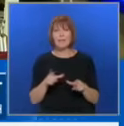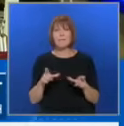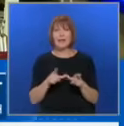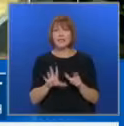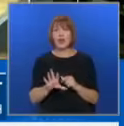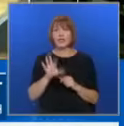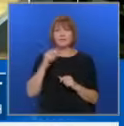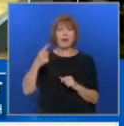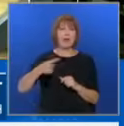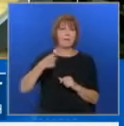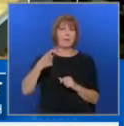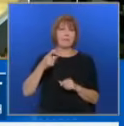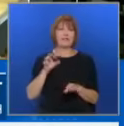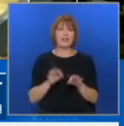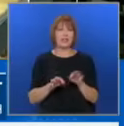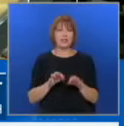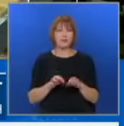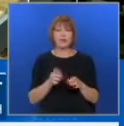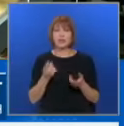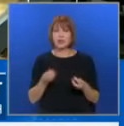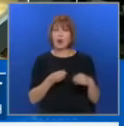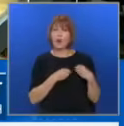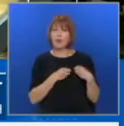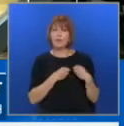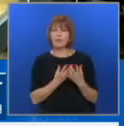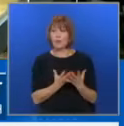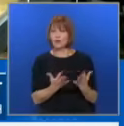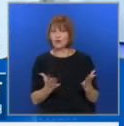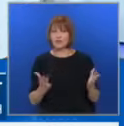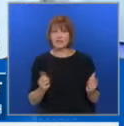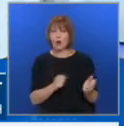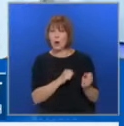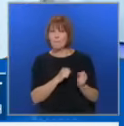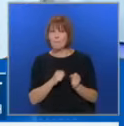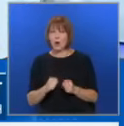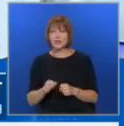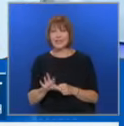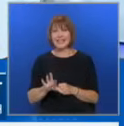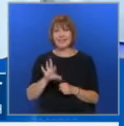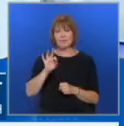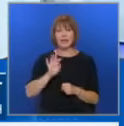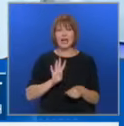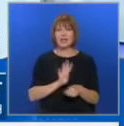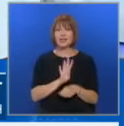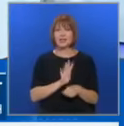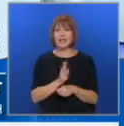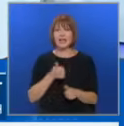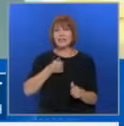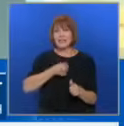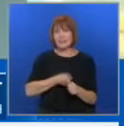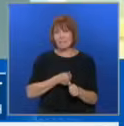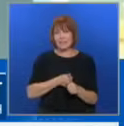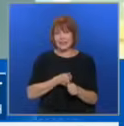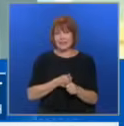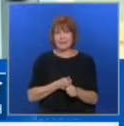избрана още на първия тур, при това с убедително мнозинство. Малко по-късно те избраха и 14 заместници на